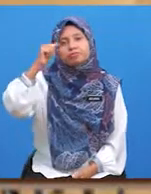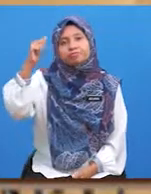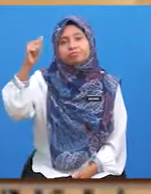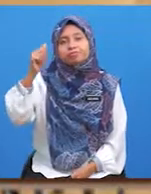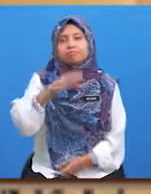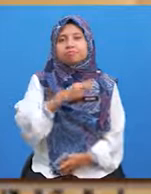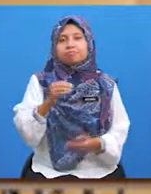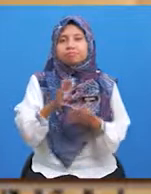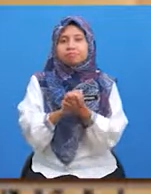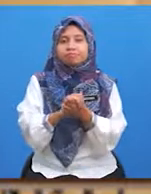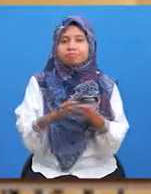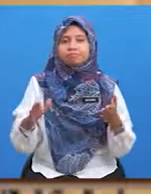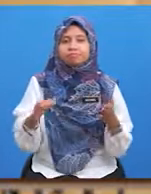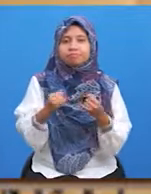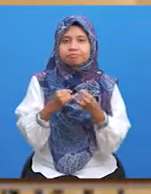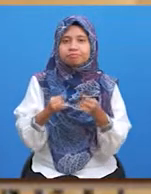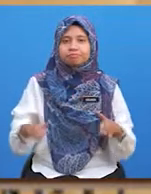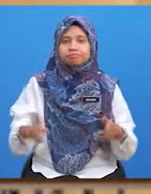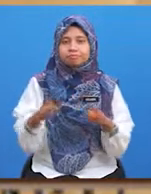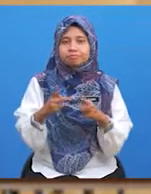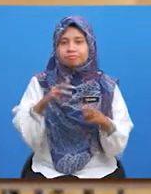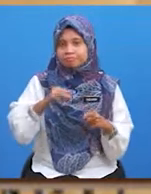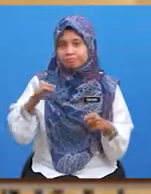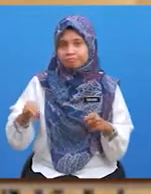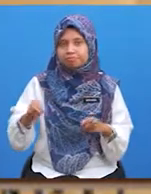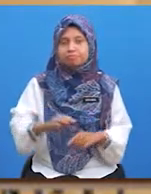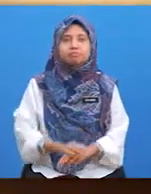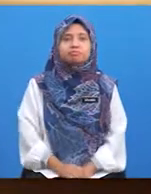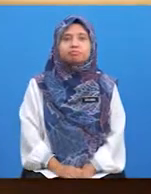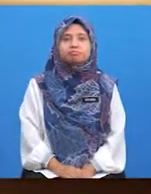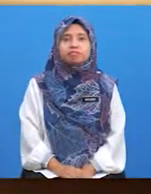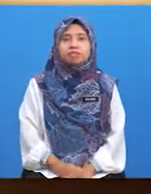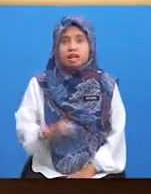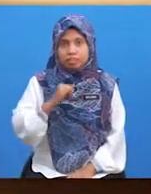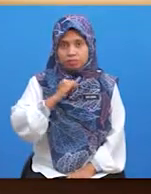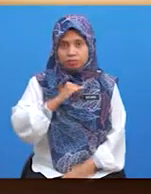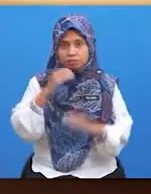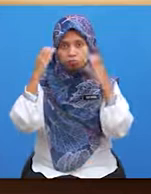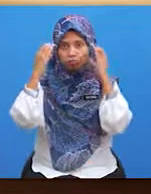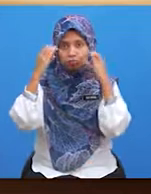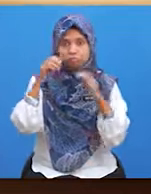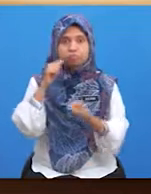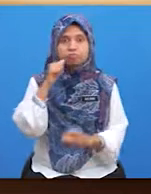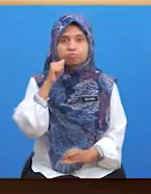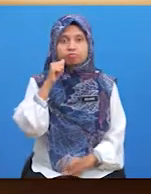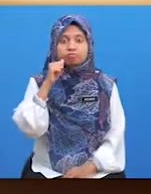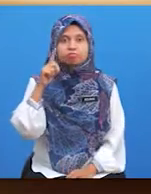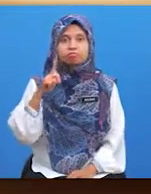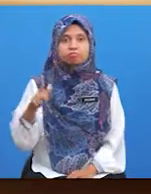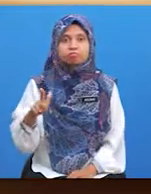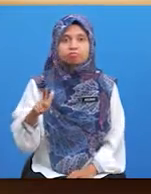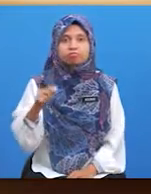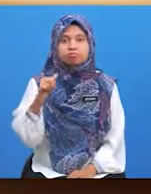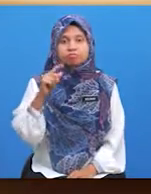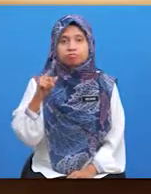Assalamualaikum dan salam sejahtera kepada murid-murid. Saya Cikgu Azlina binti Alauddin